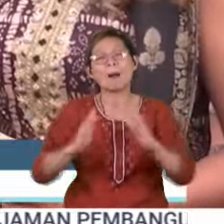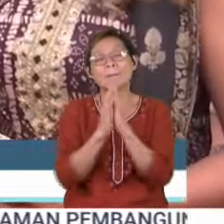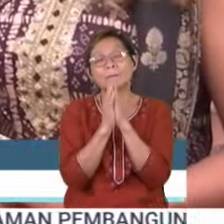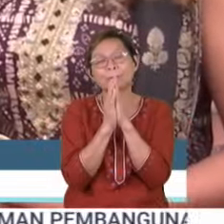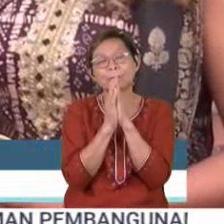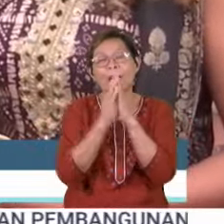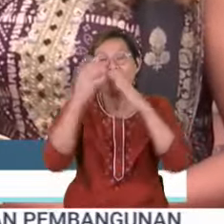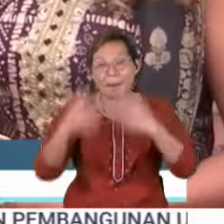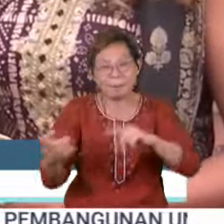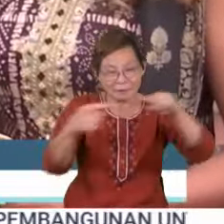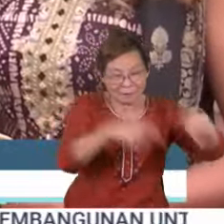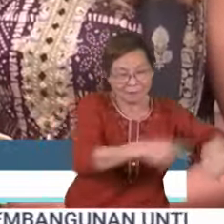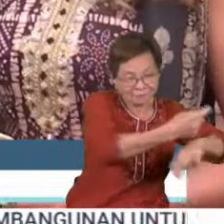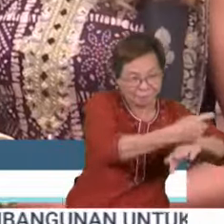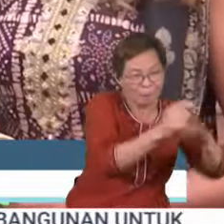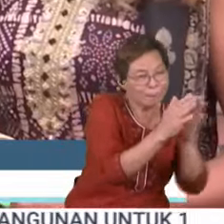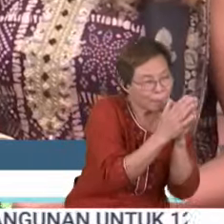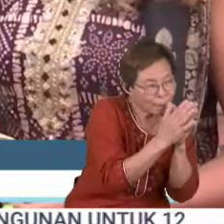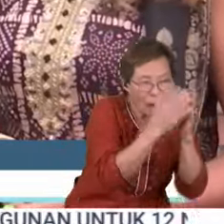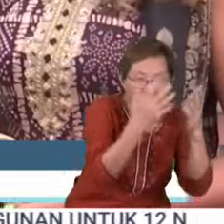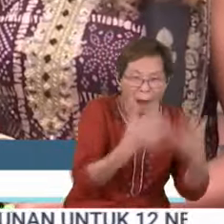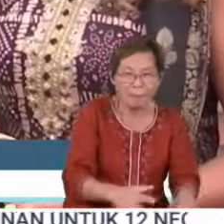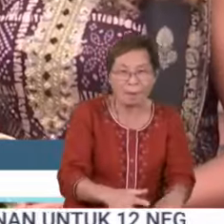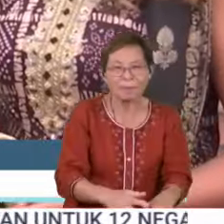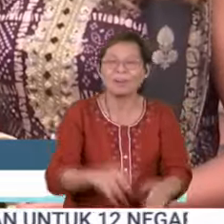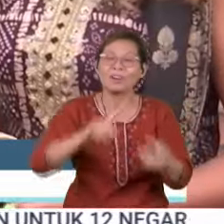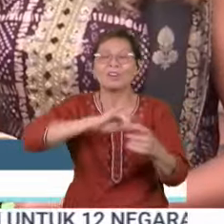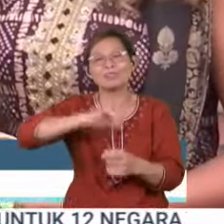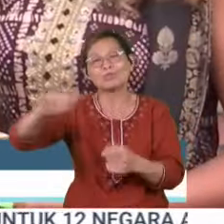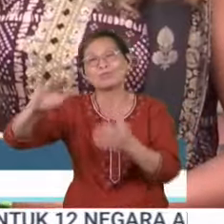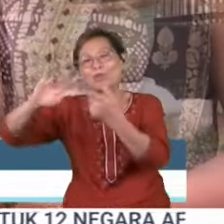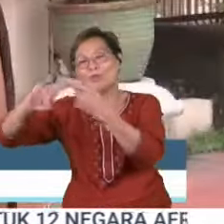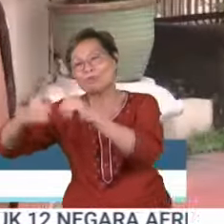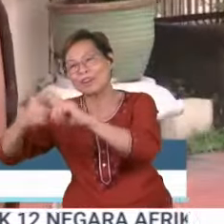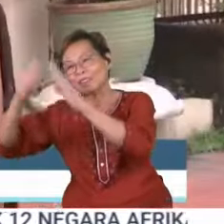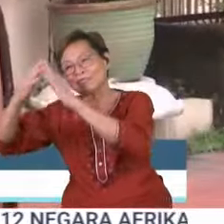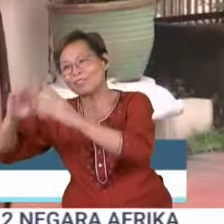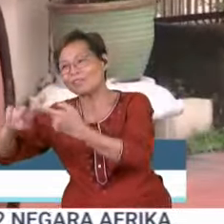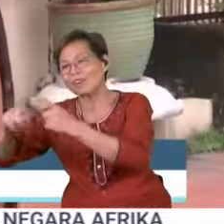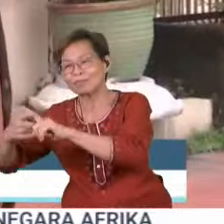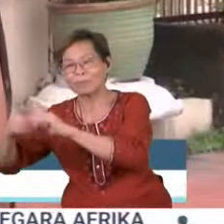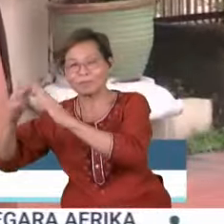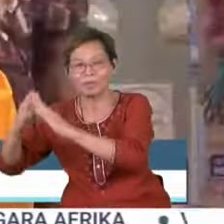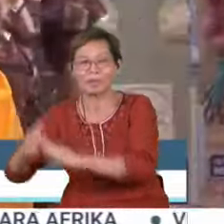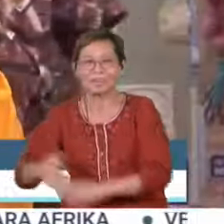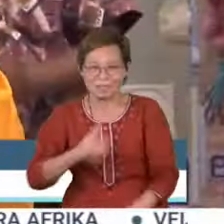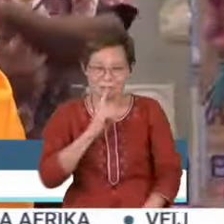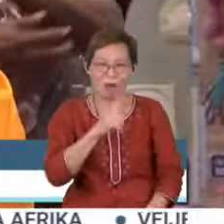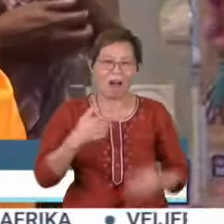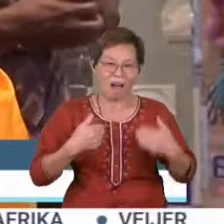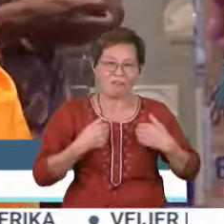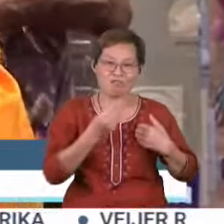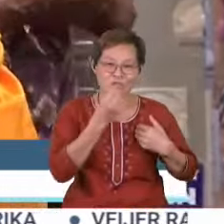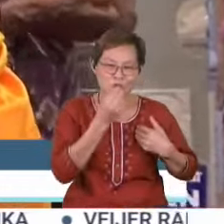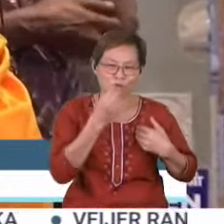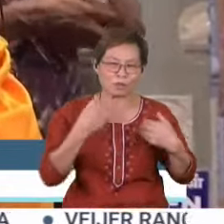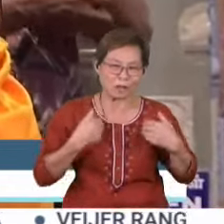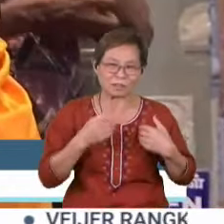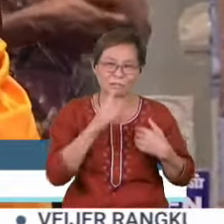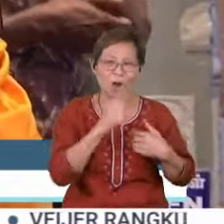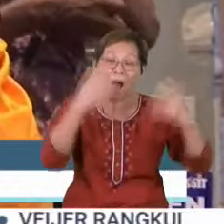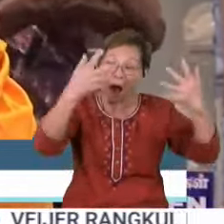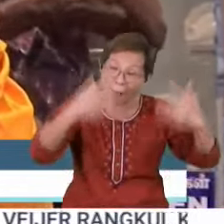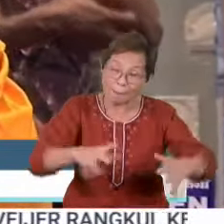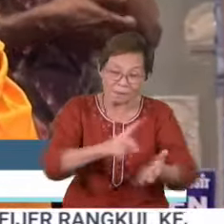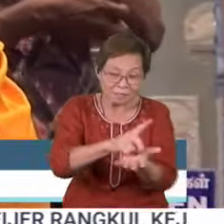datang pray dekat temple, then we go celebrate with other friends lah or at home. Make sure the food is there lah. Yes, sebab kita lepas